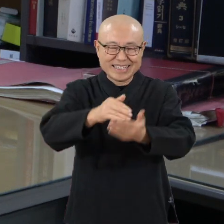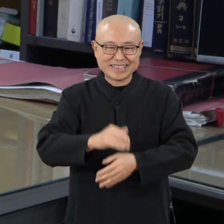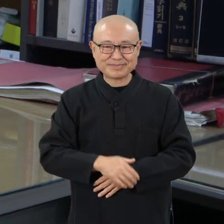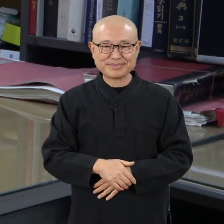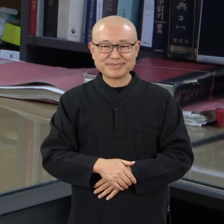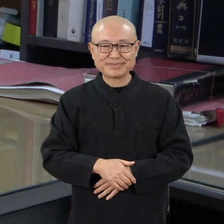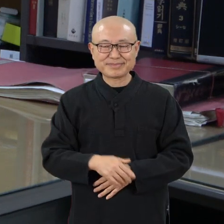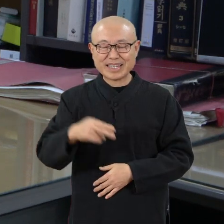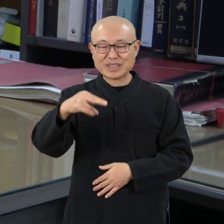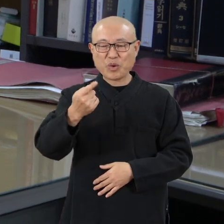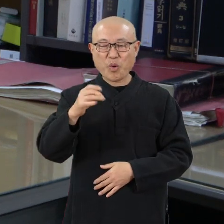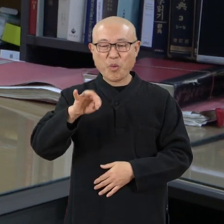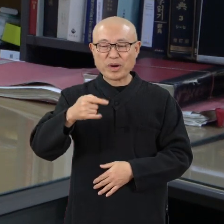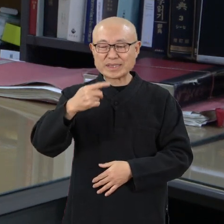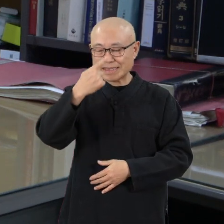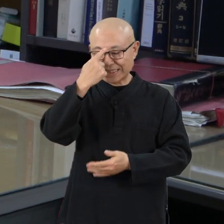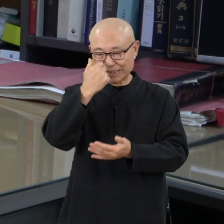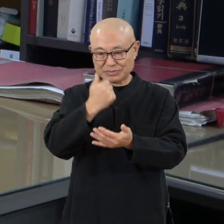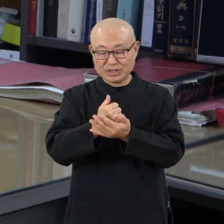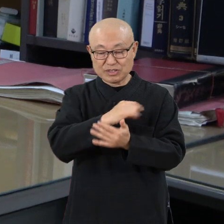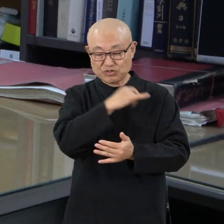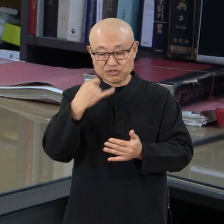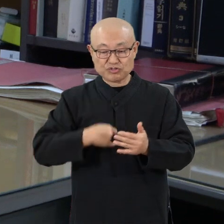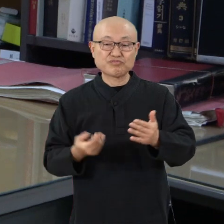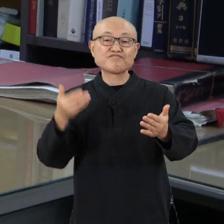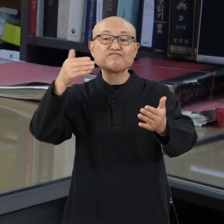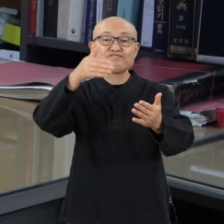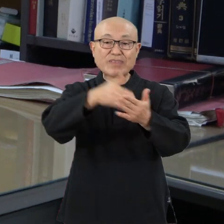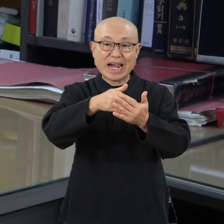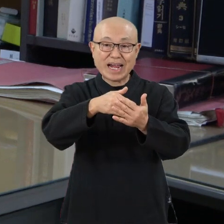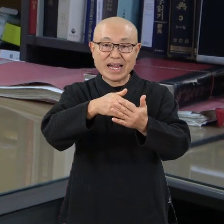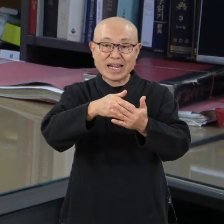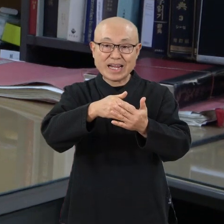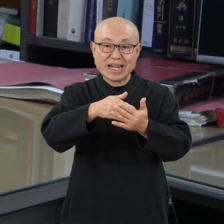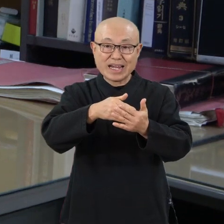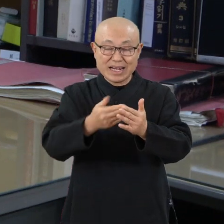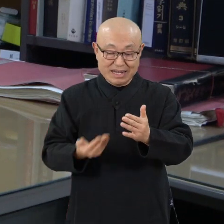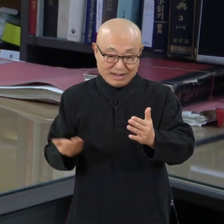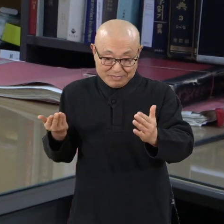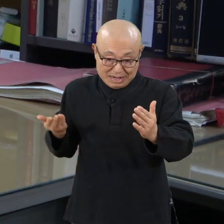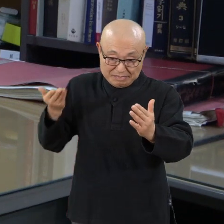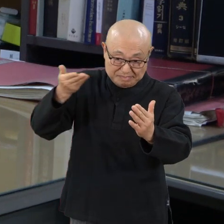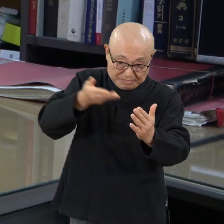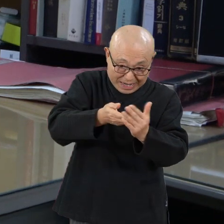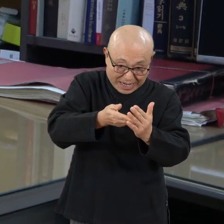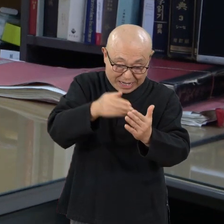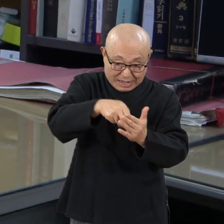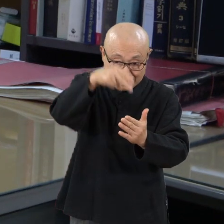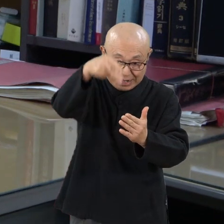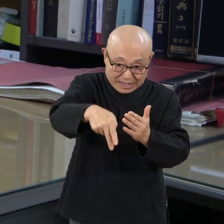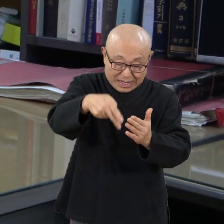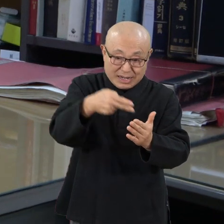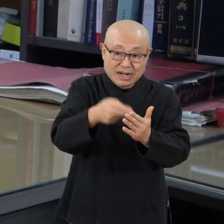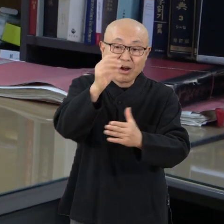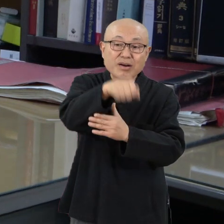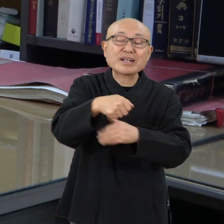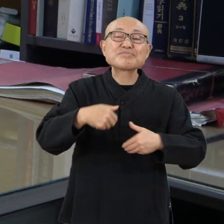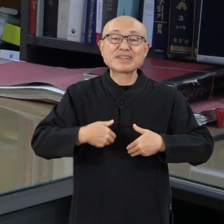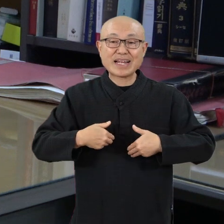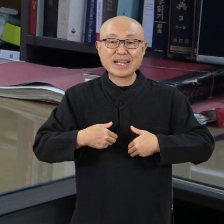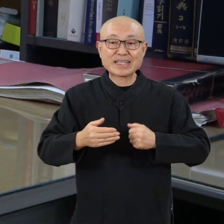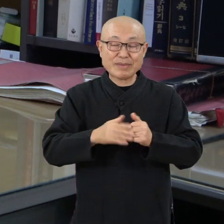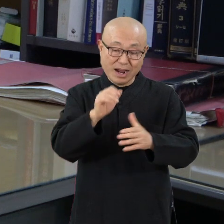그래서 도원선사가 중국에 도착해서 또 거기 가면은 상륙 허가를 또 받아야 되겠죠. 그래서 이제 며칠간